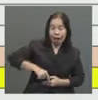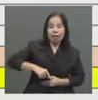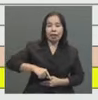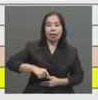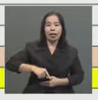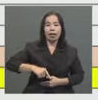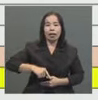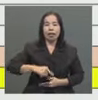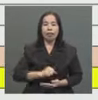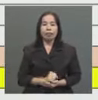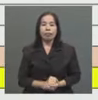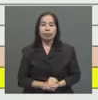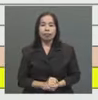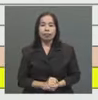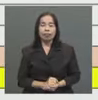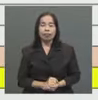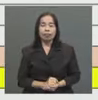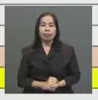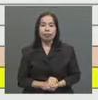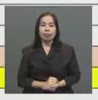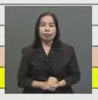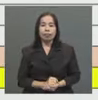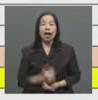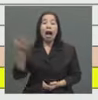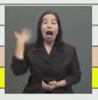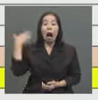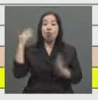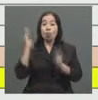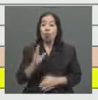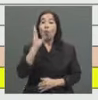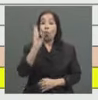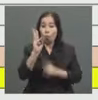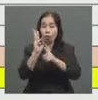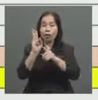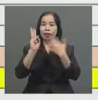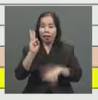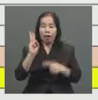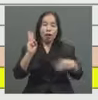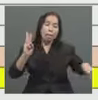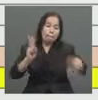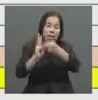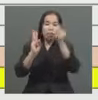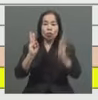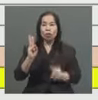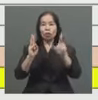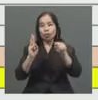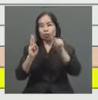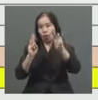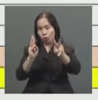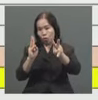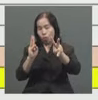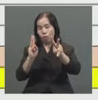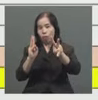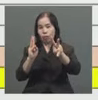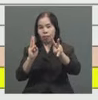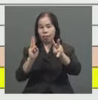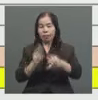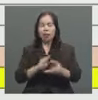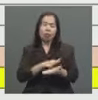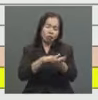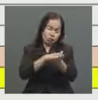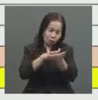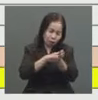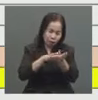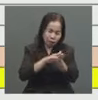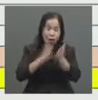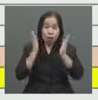ษฮะต่างประเทศรายเก่านี่6รายแล้วมาทําให้เกิดรายนี้22รายนะครับท่านโทษ6